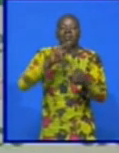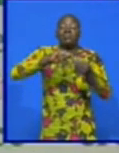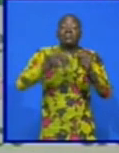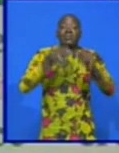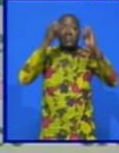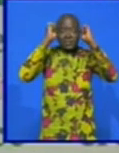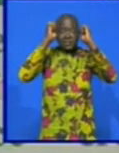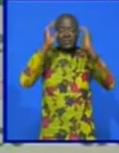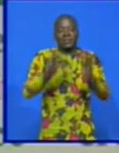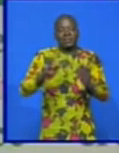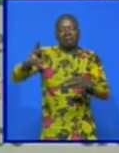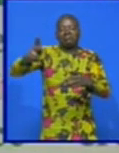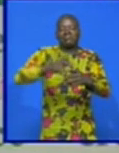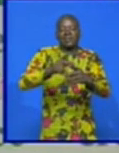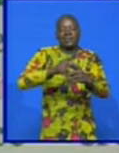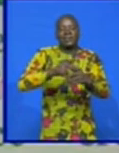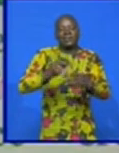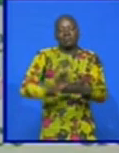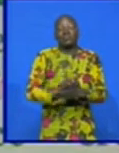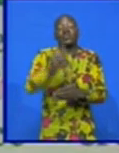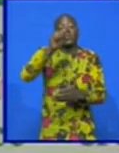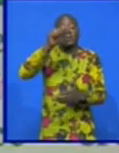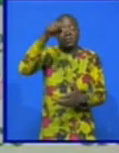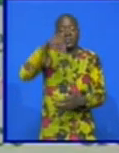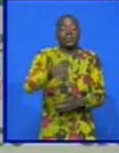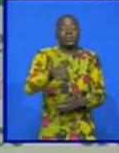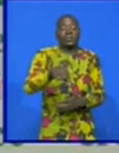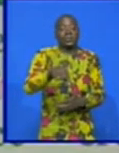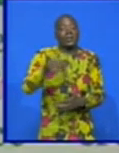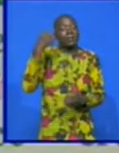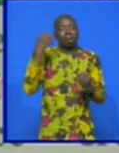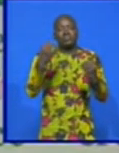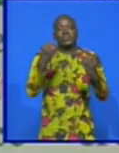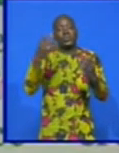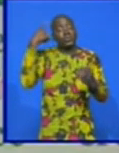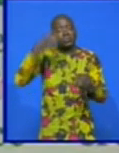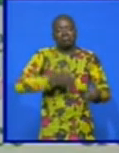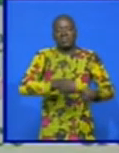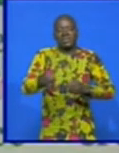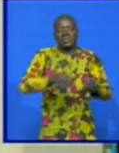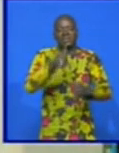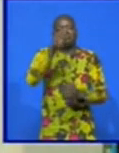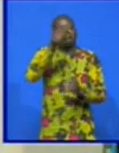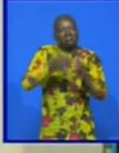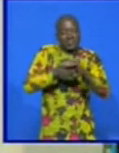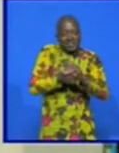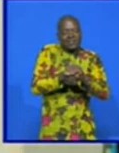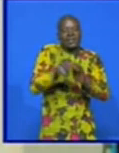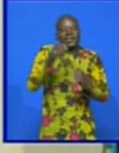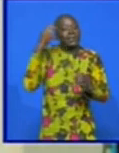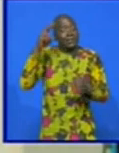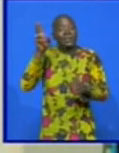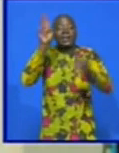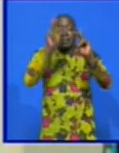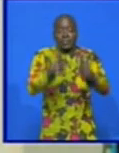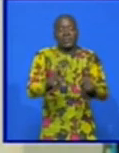de telles pratiques croît de manière exponentielle et beaucoup de cas sont gérés dans la discrétion et c'est la victime qui paie le